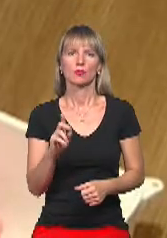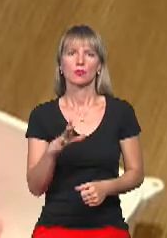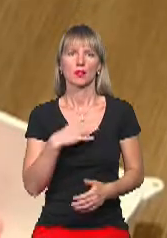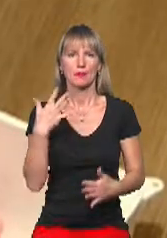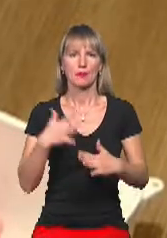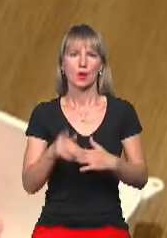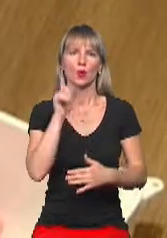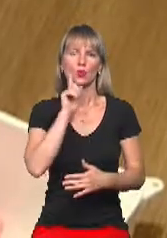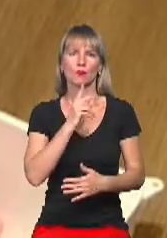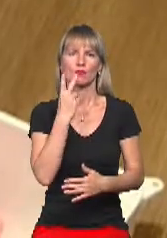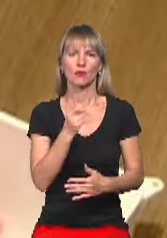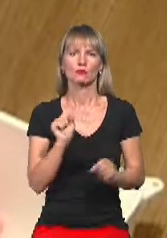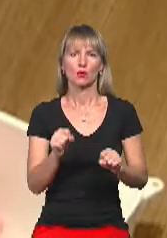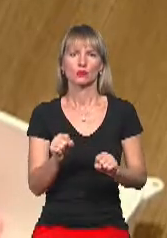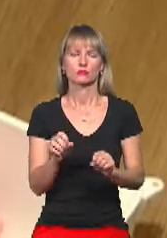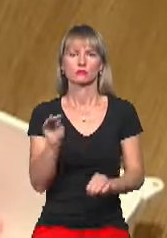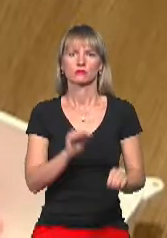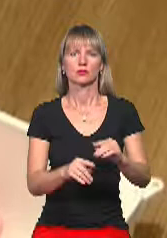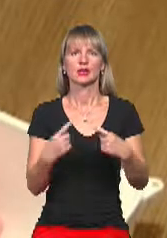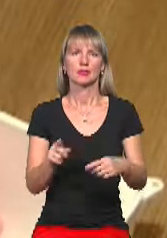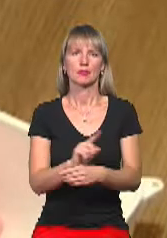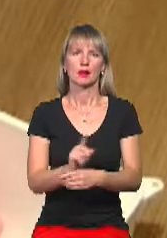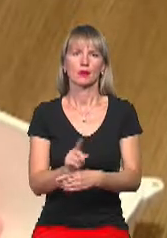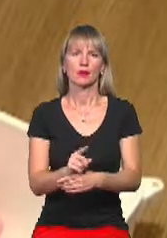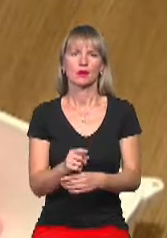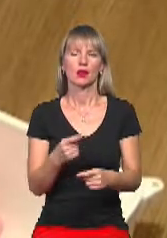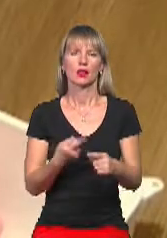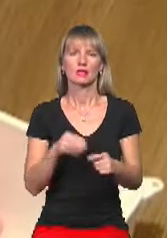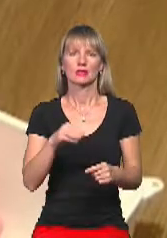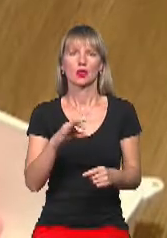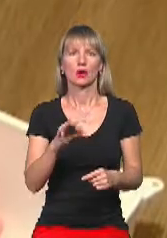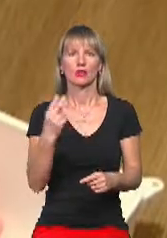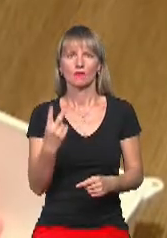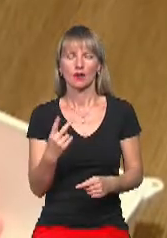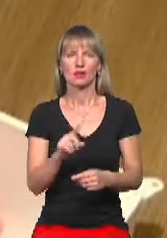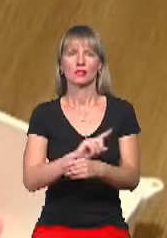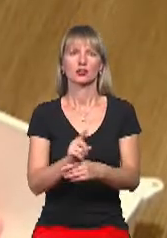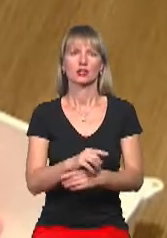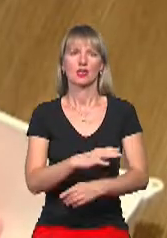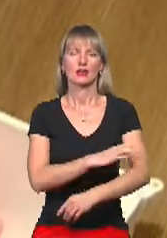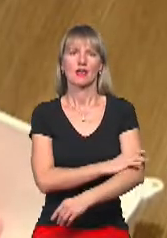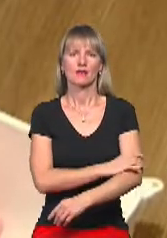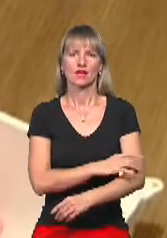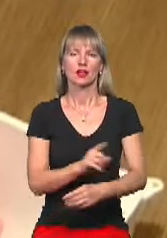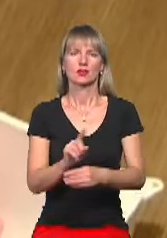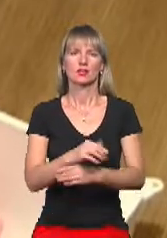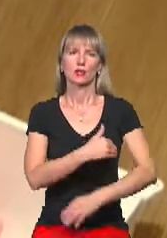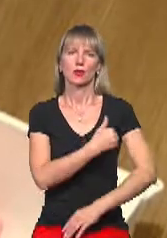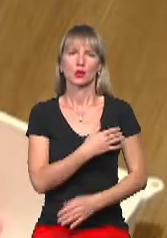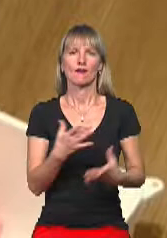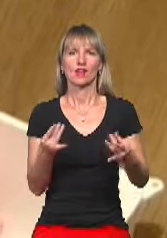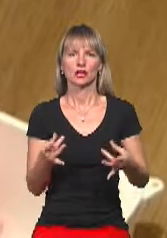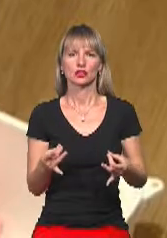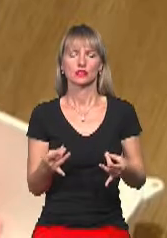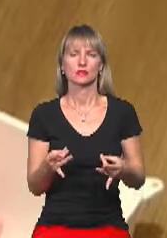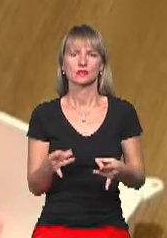виде. Ну, может комплектоваться разными датчиками. Это вот датчик CO2, датчик давления, датчик температуры, влажности. Вот.